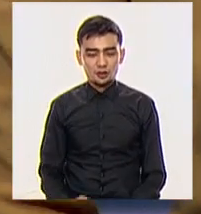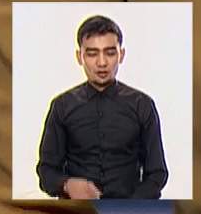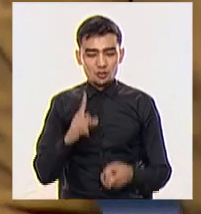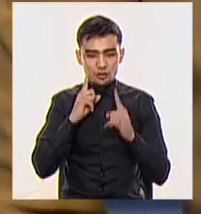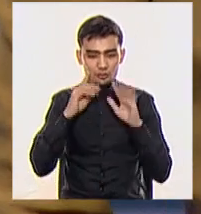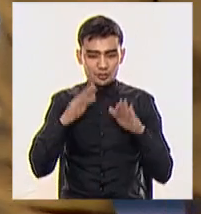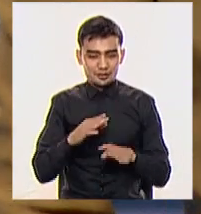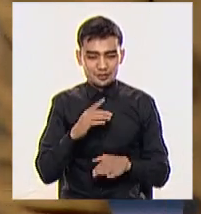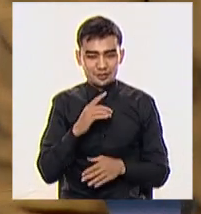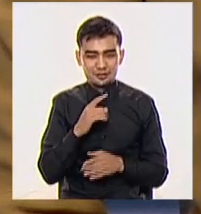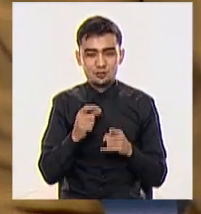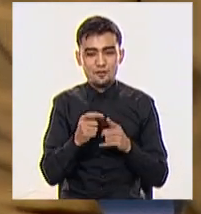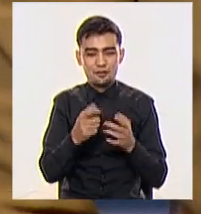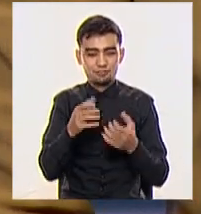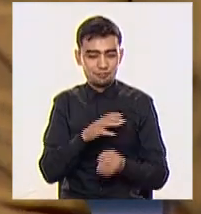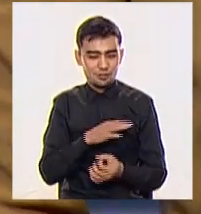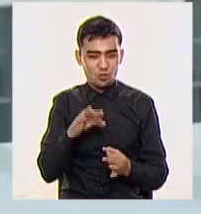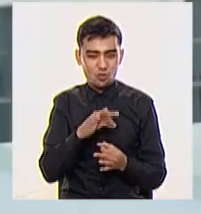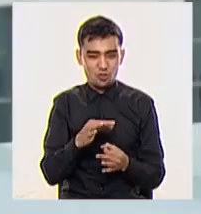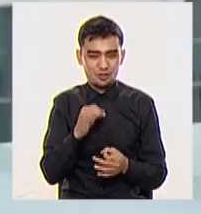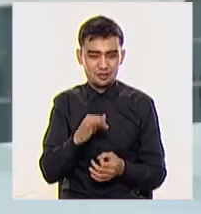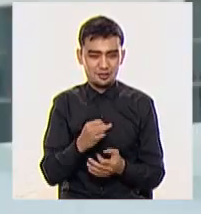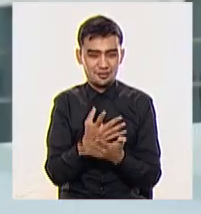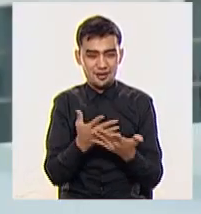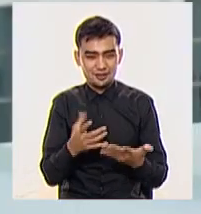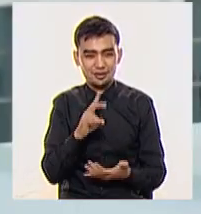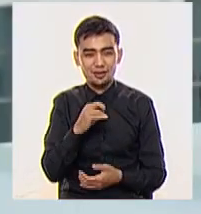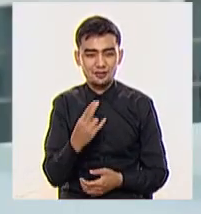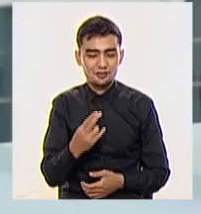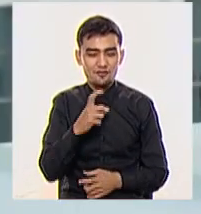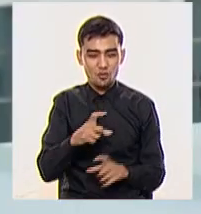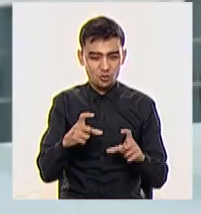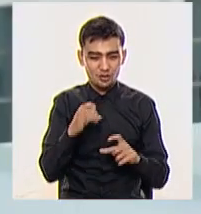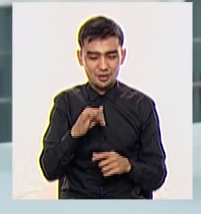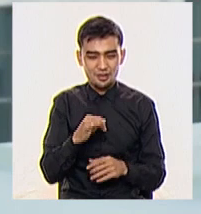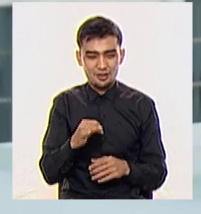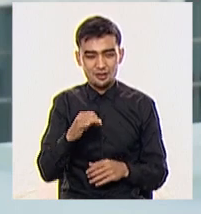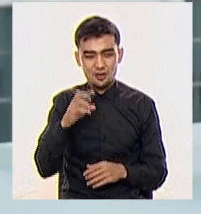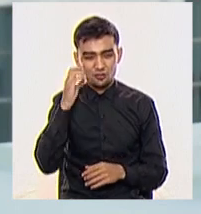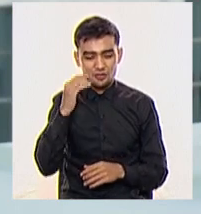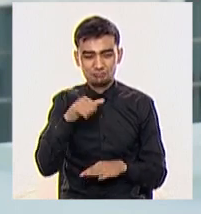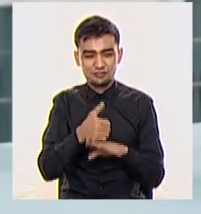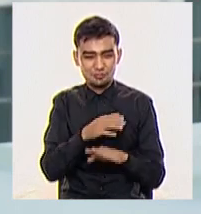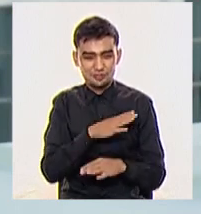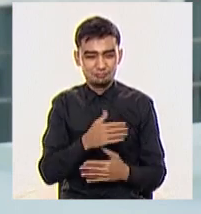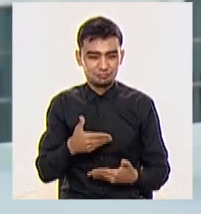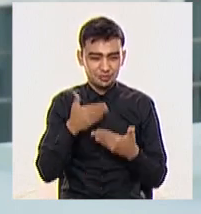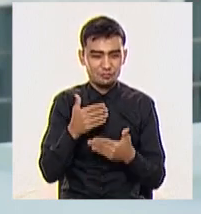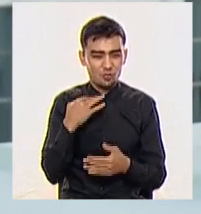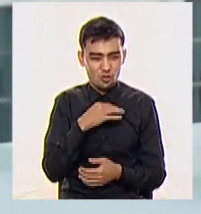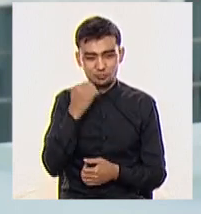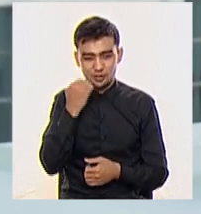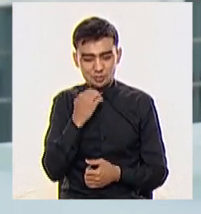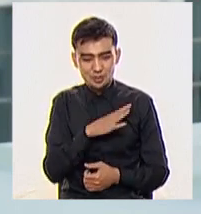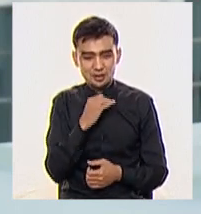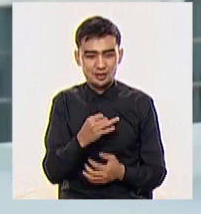Жиында сөз алған әр салада айтарлықтай жеткен түрлі ұлт өкілдері елбасыға алғыстарын жаудырды, арқалаған ақындай